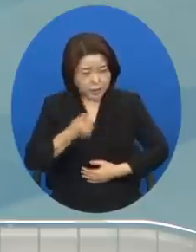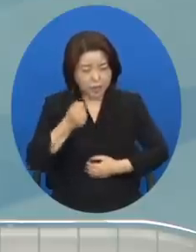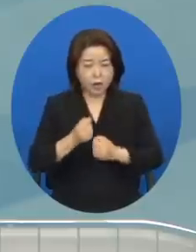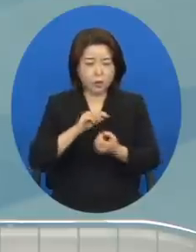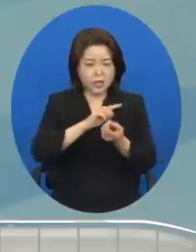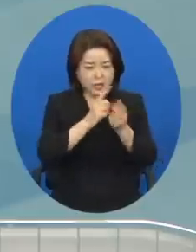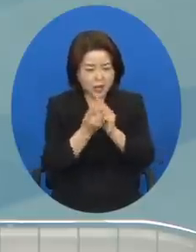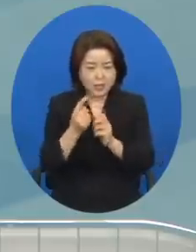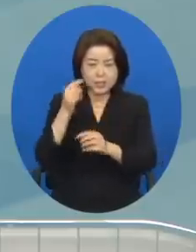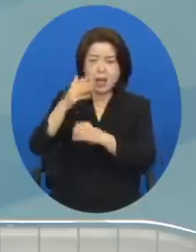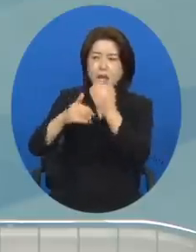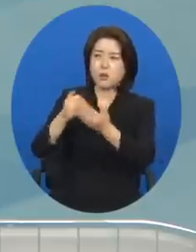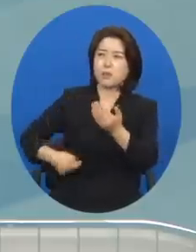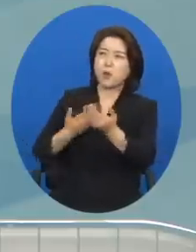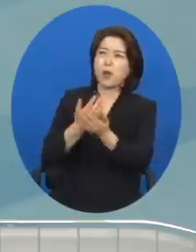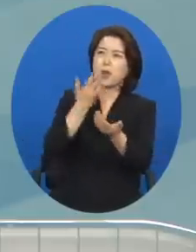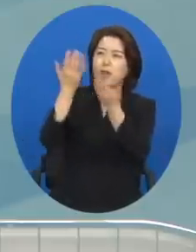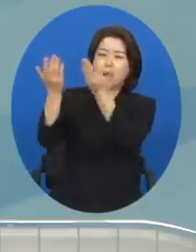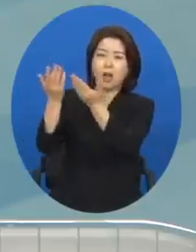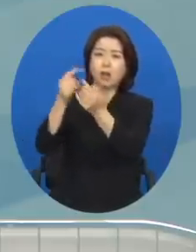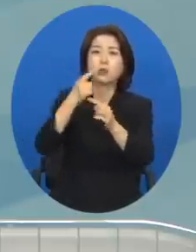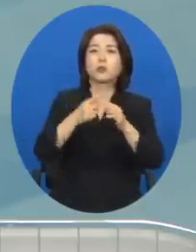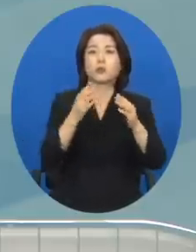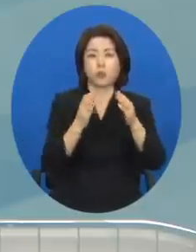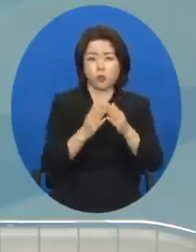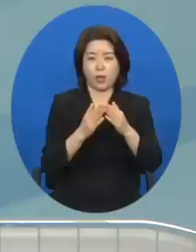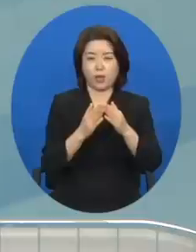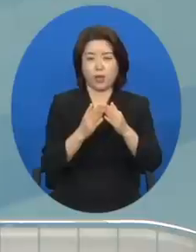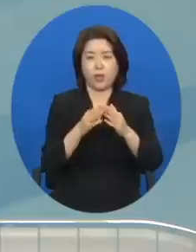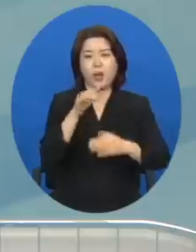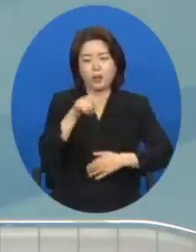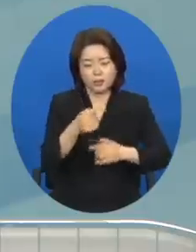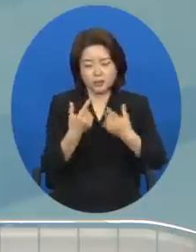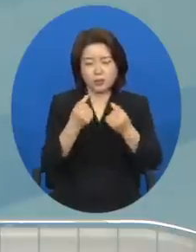회개하는 그런 교회, 그런 교회를 세우라.